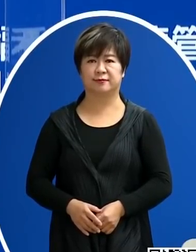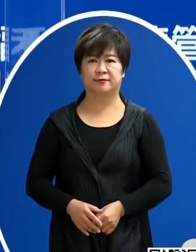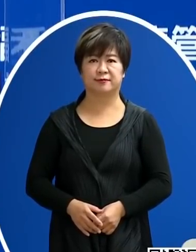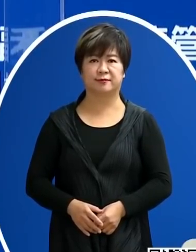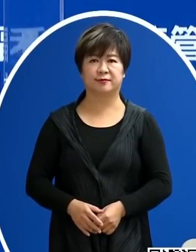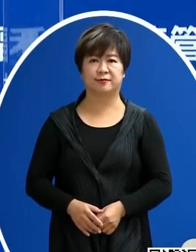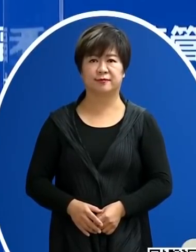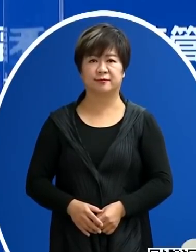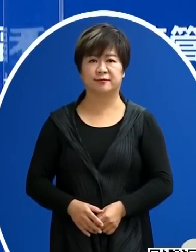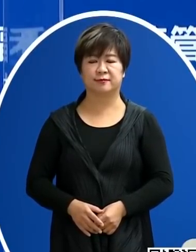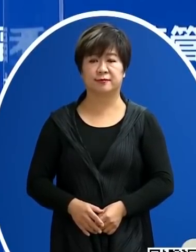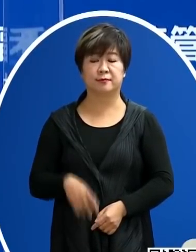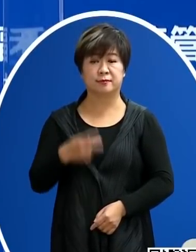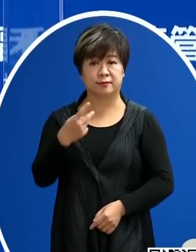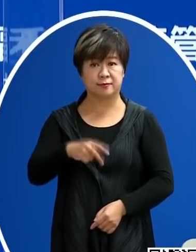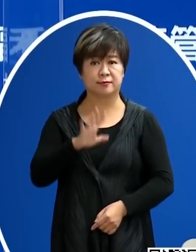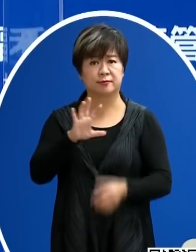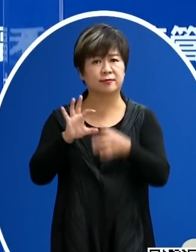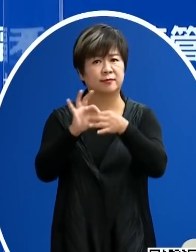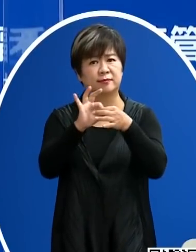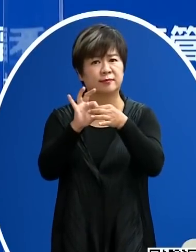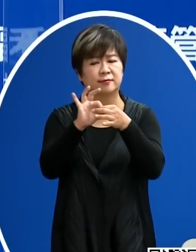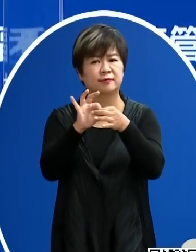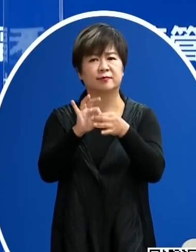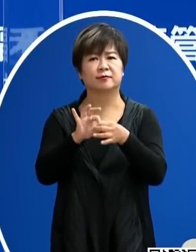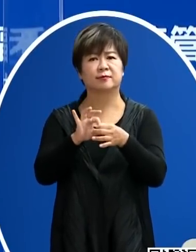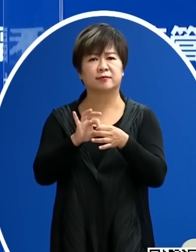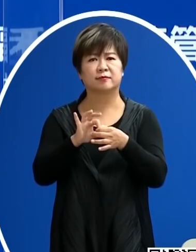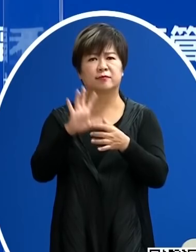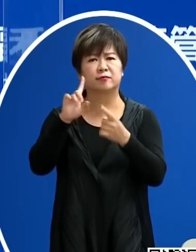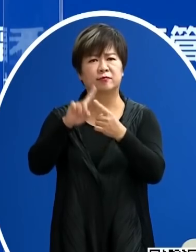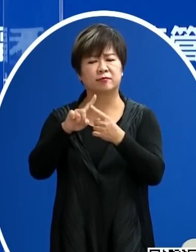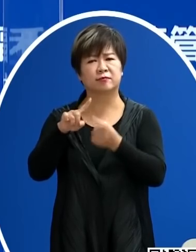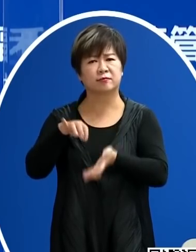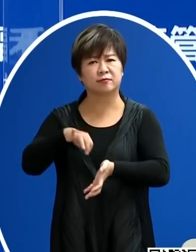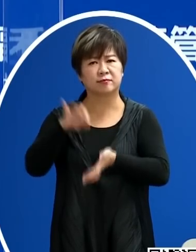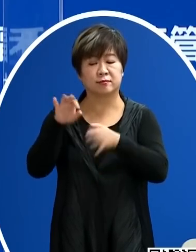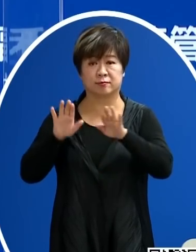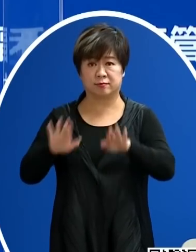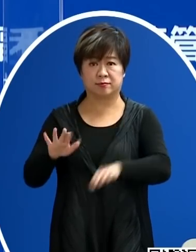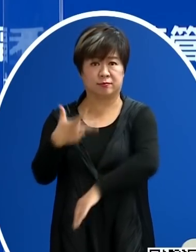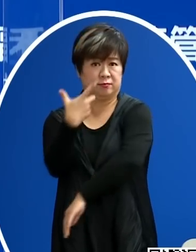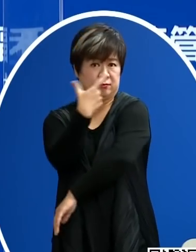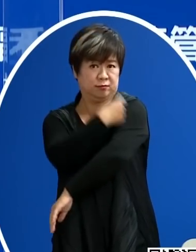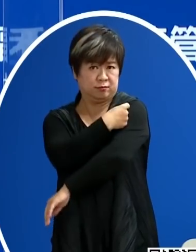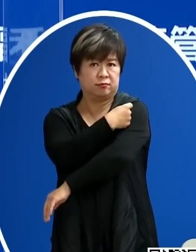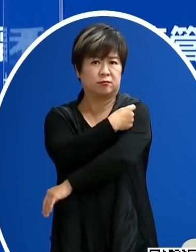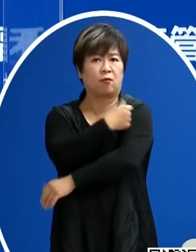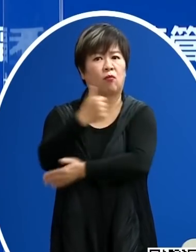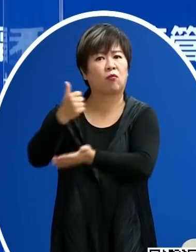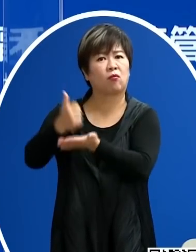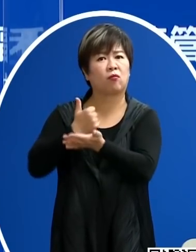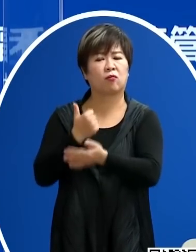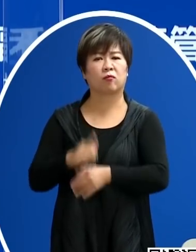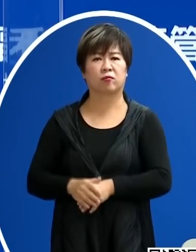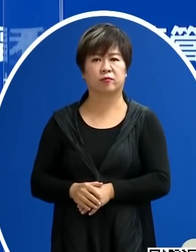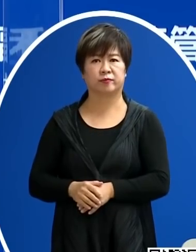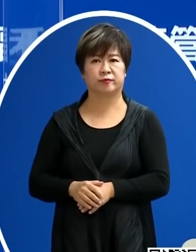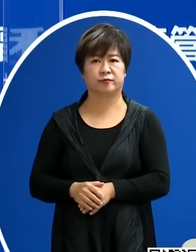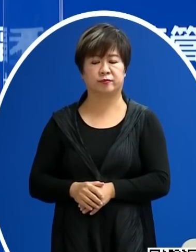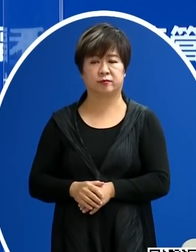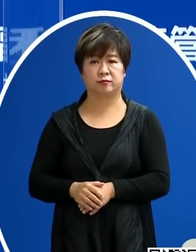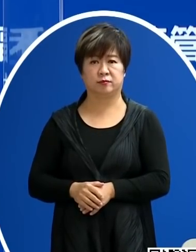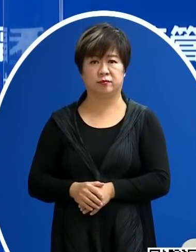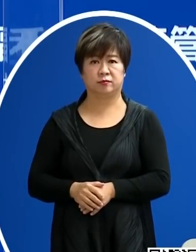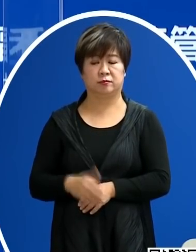那因为。相关的也蛮关心，就是说这一批的疫苗哈，这是依照我们